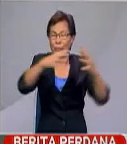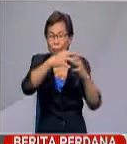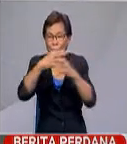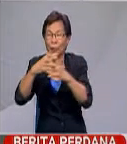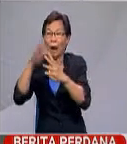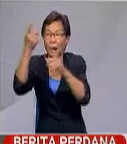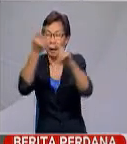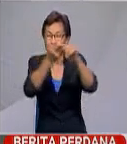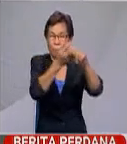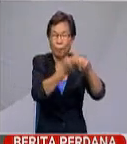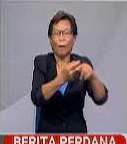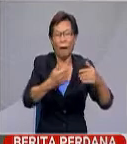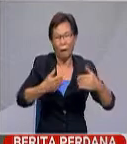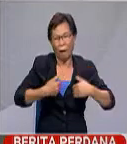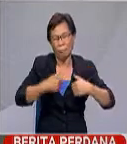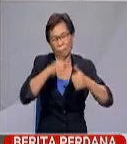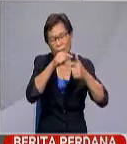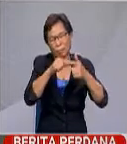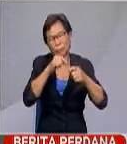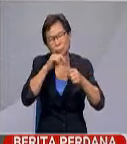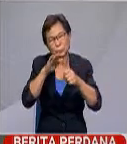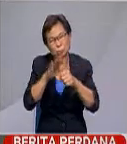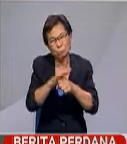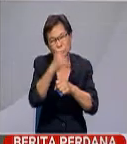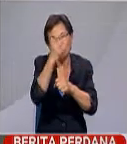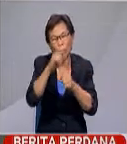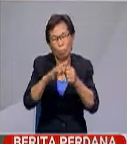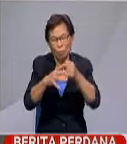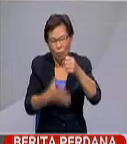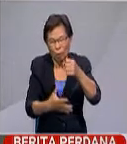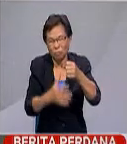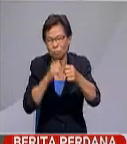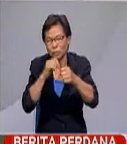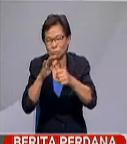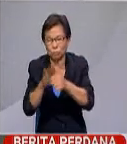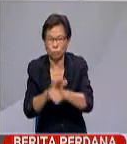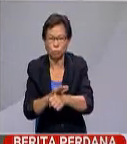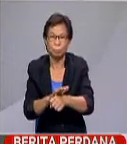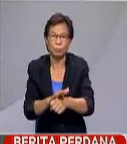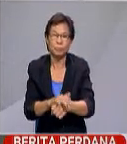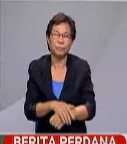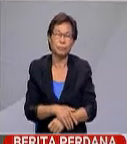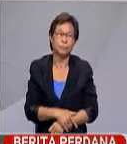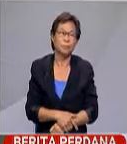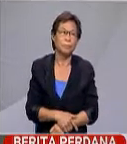lama lagi meskipun ada beberapa kekurangan akibat peruntukan yang tidak mencukupi.